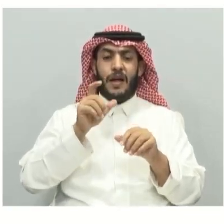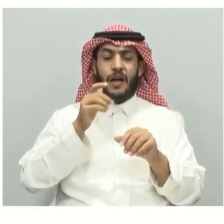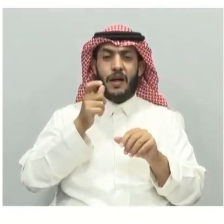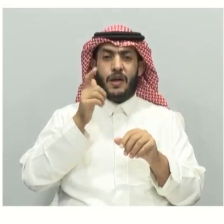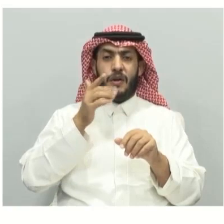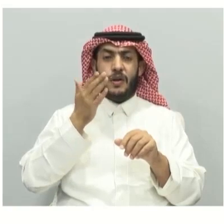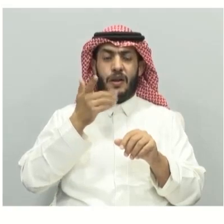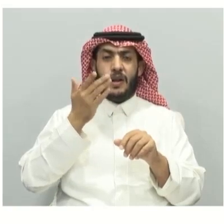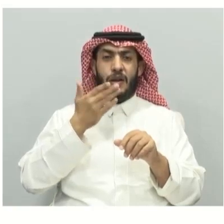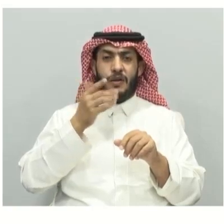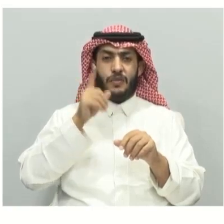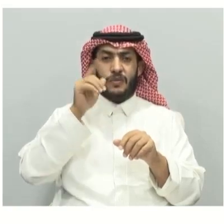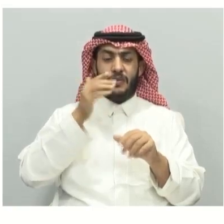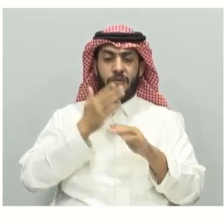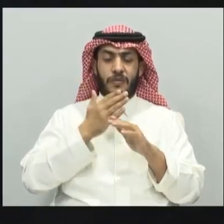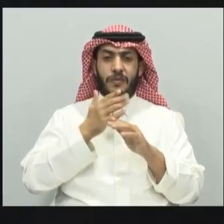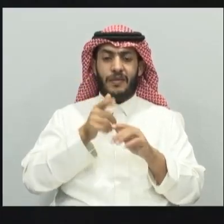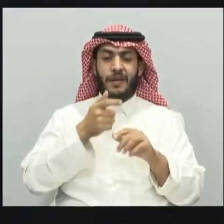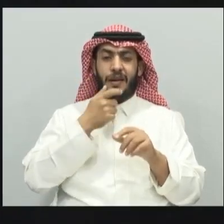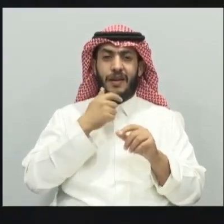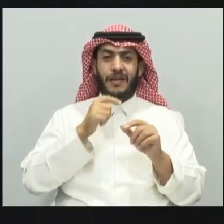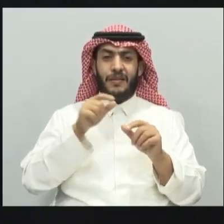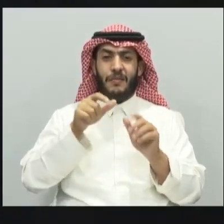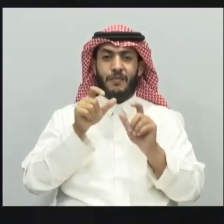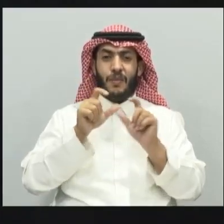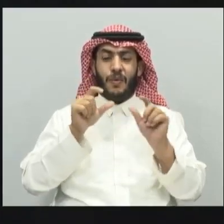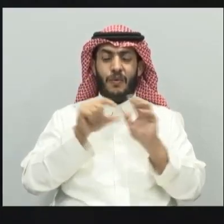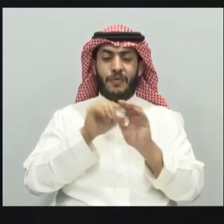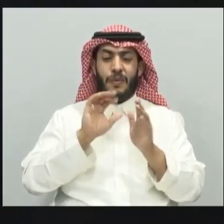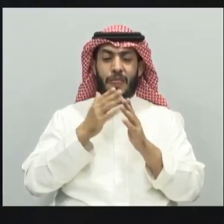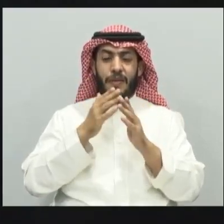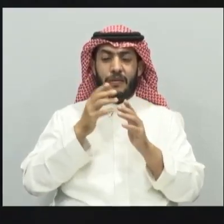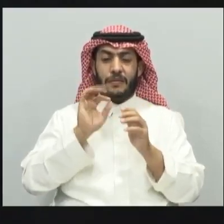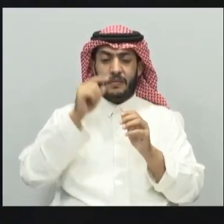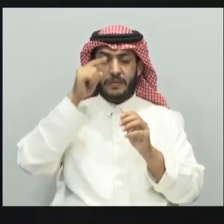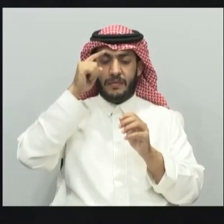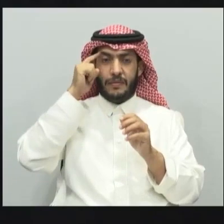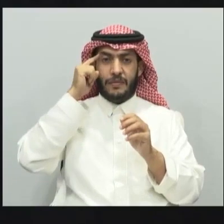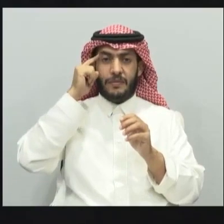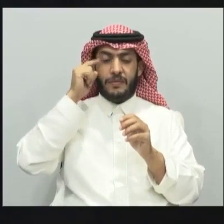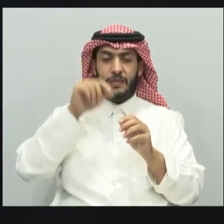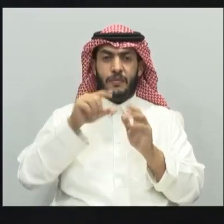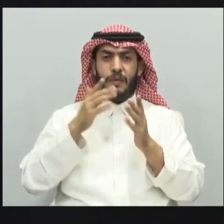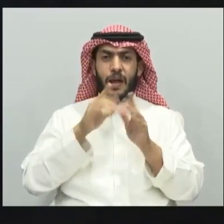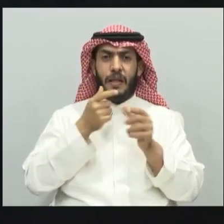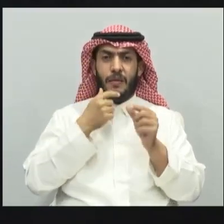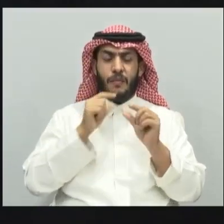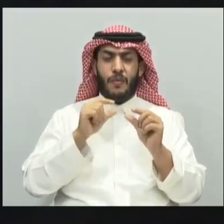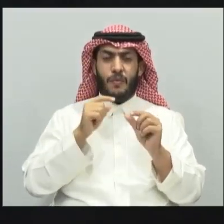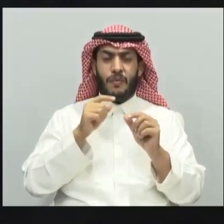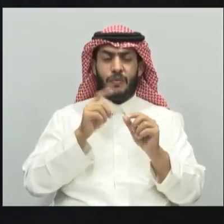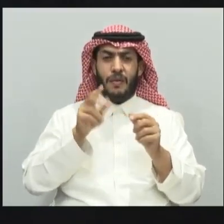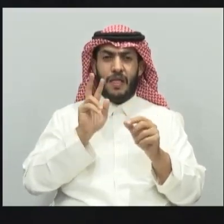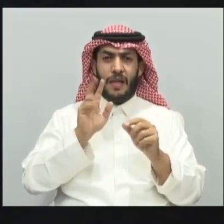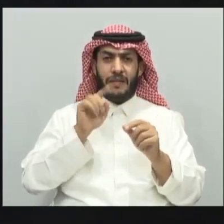صلى الله عليه وسلم ف مضان الاحاديث الموضوعه مثل هذا الكتاب فاذا اردت ان تقف على حديث موضوع وتعرف انه